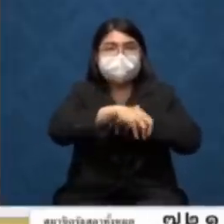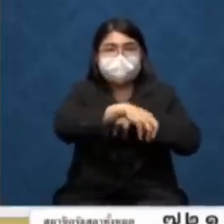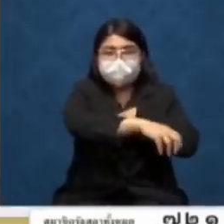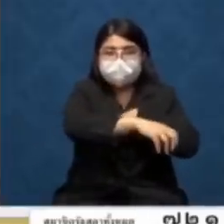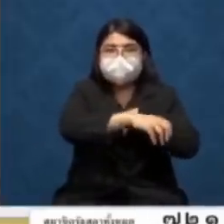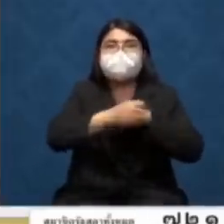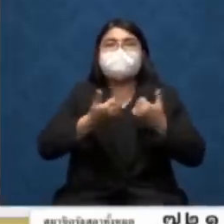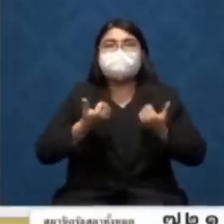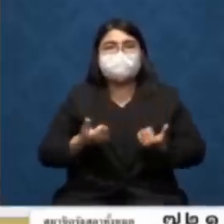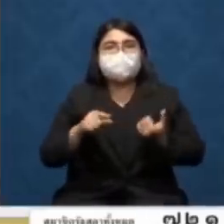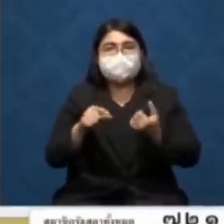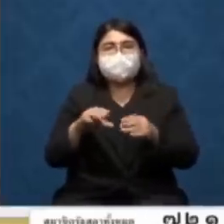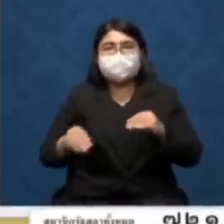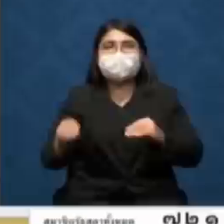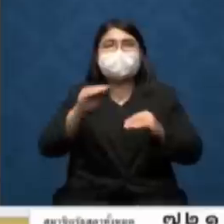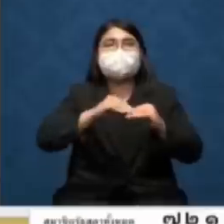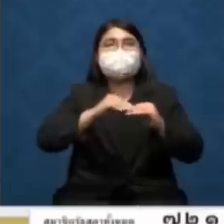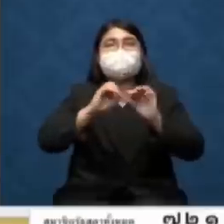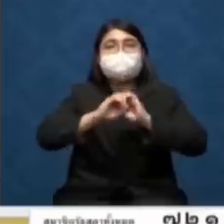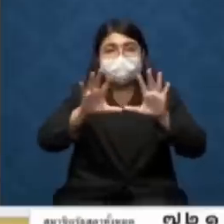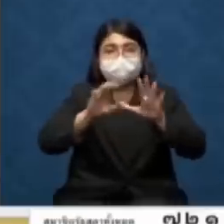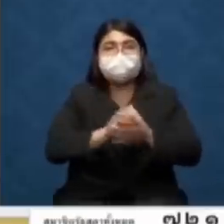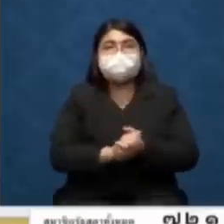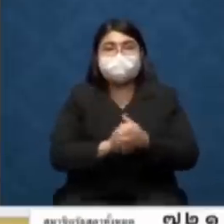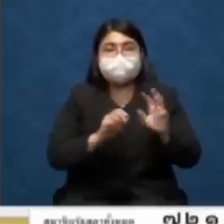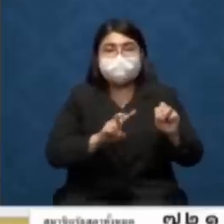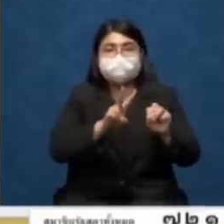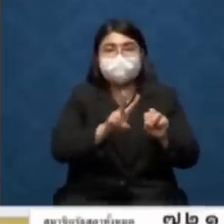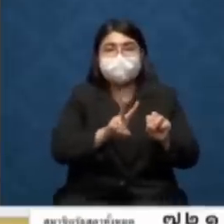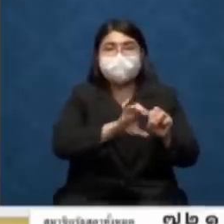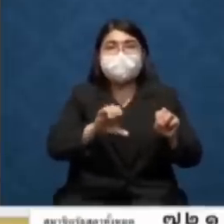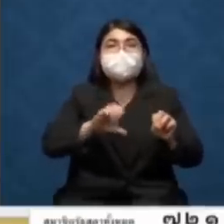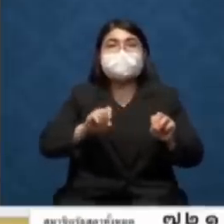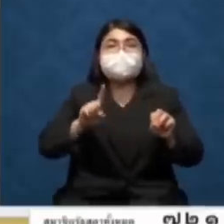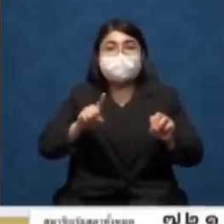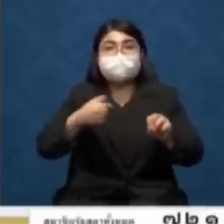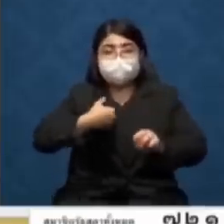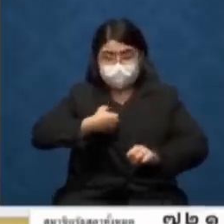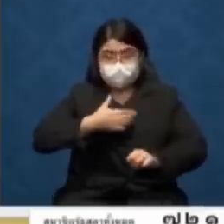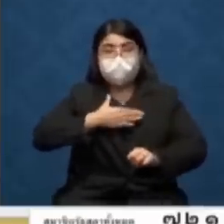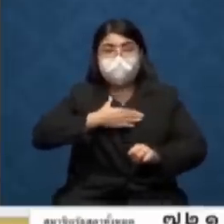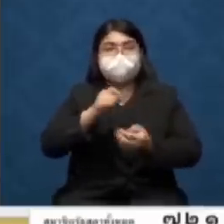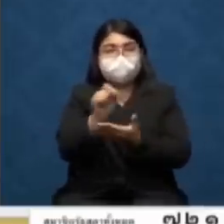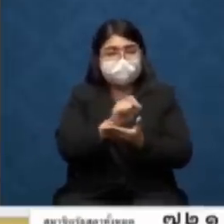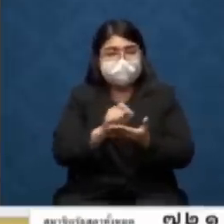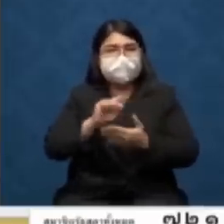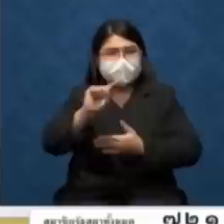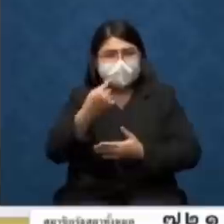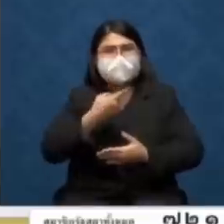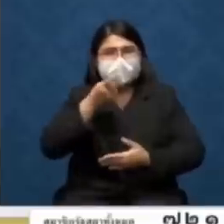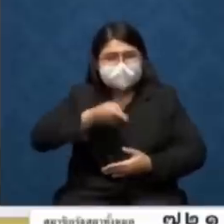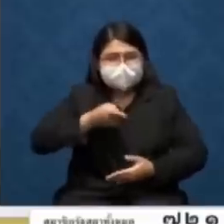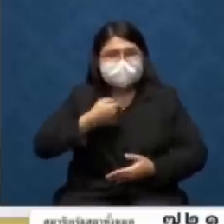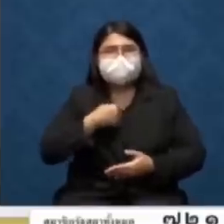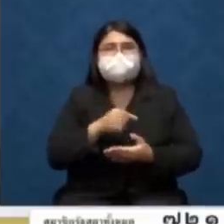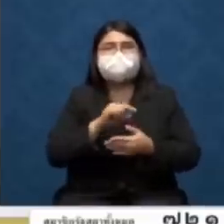วชัดเจนมาตรา 251 ครับ อัี้เป็ส่งที่ทางกผมเขีนขมาใหม่จร เปหกการใหม่จ ๆ ครัและกเป็